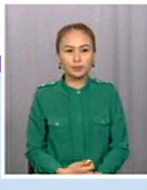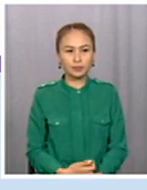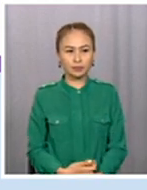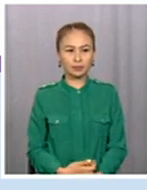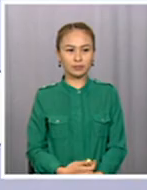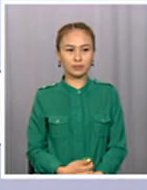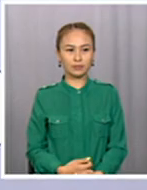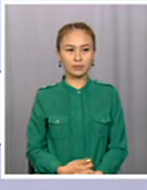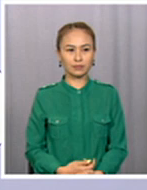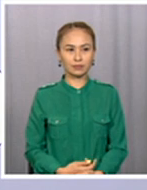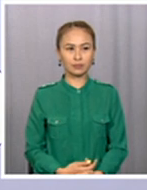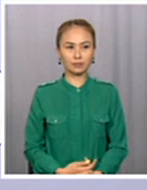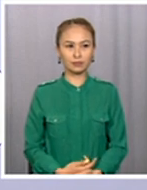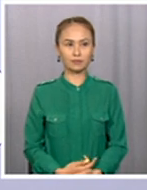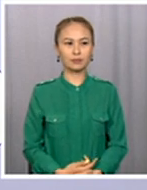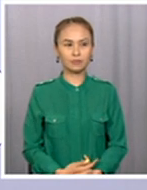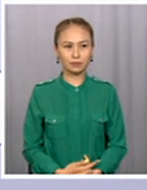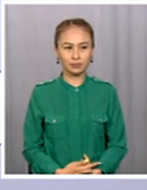екен.